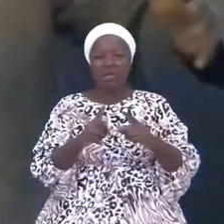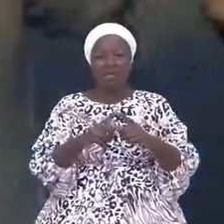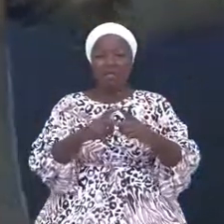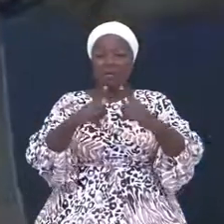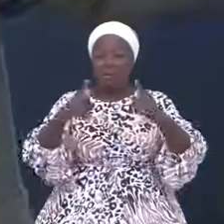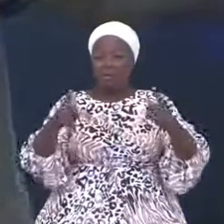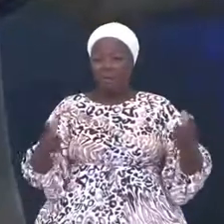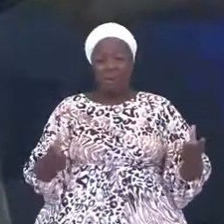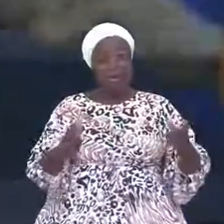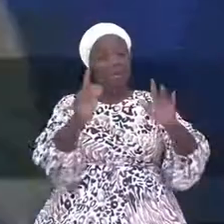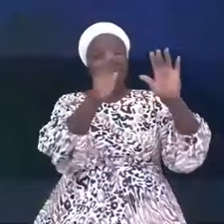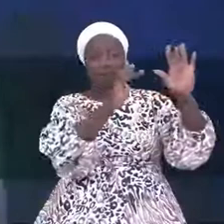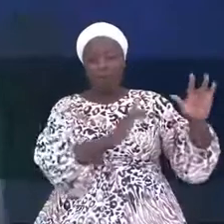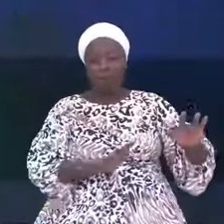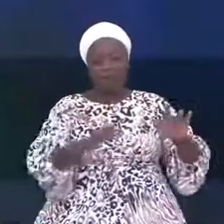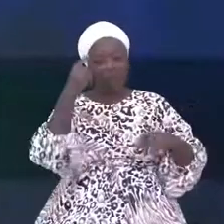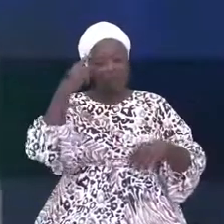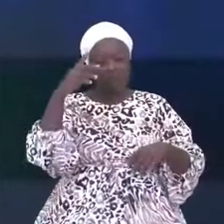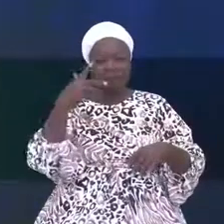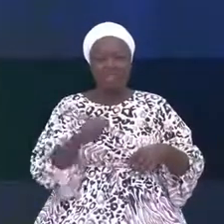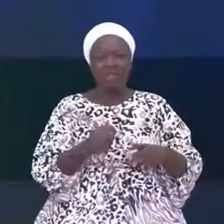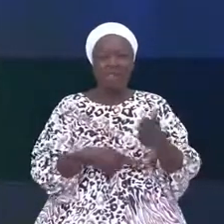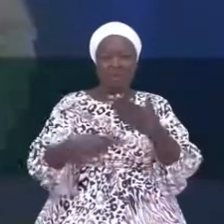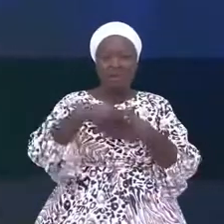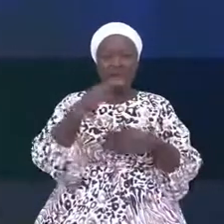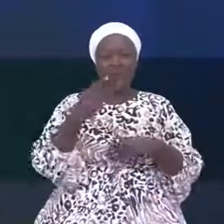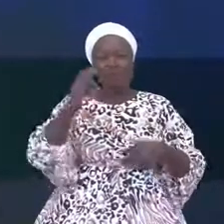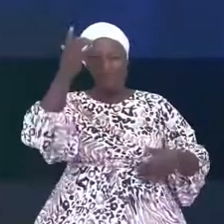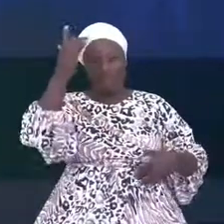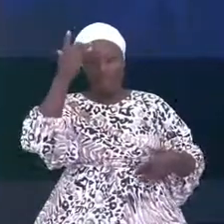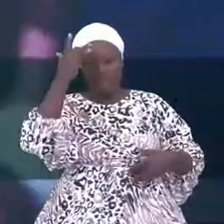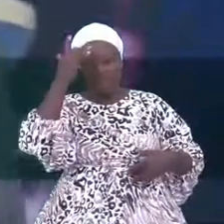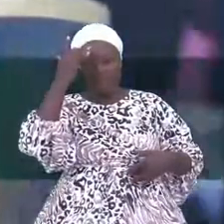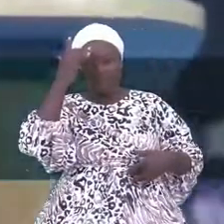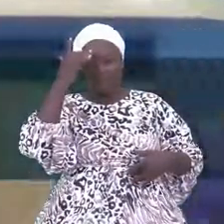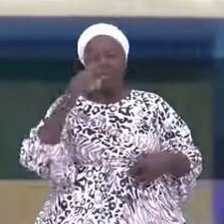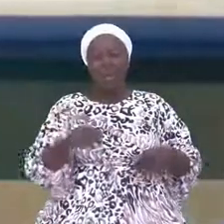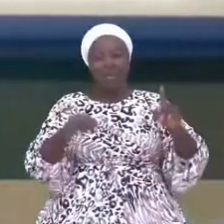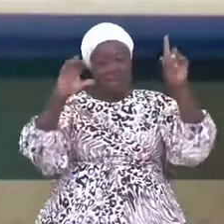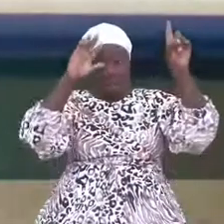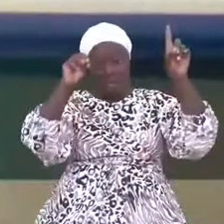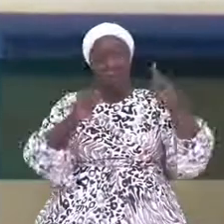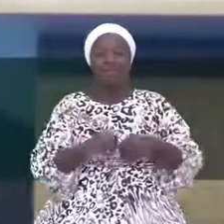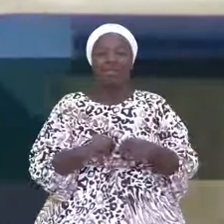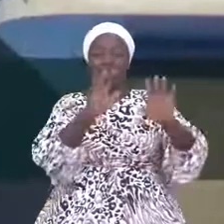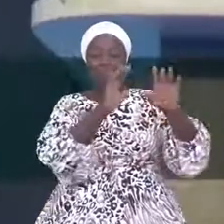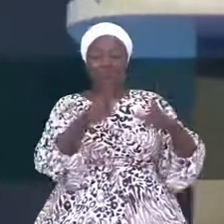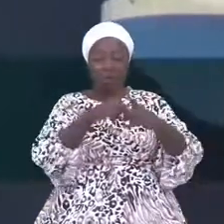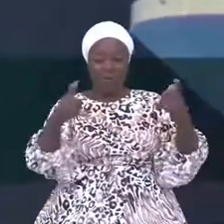Premièrement, sa miséricorde multiforme pour le rétablissement des malades.